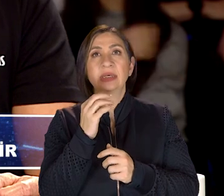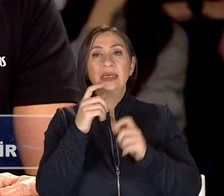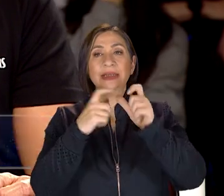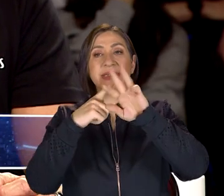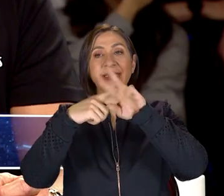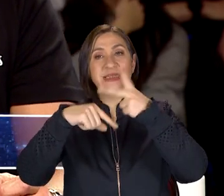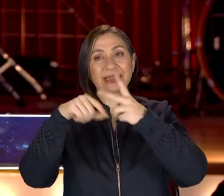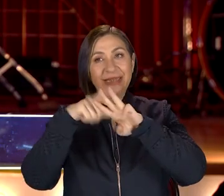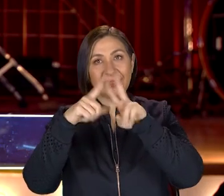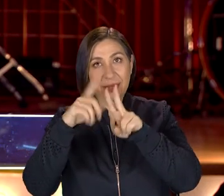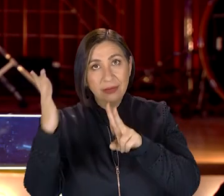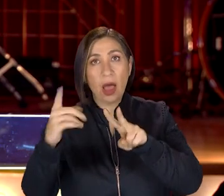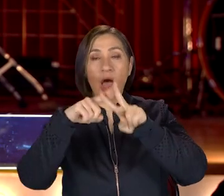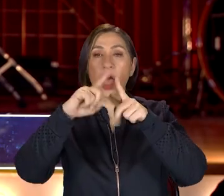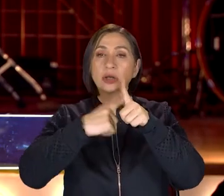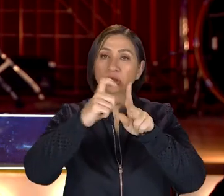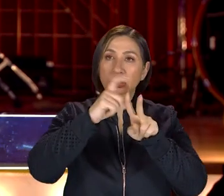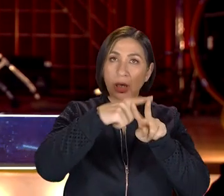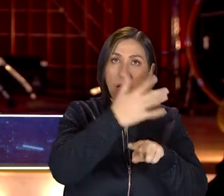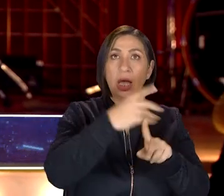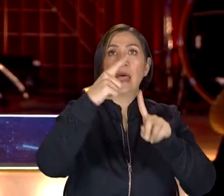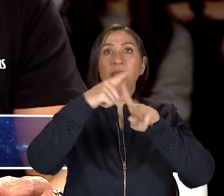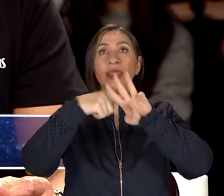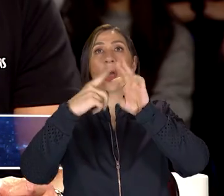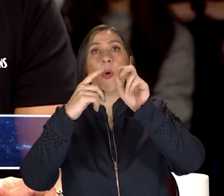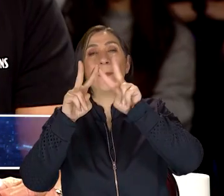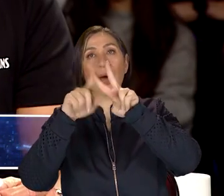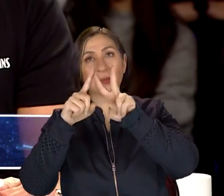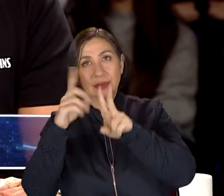Sezen Hanım'dan, Ajda Hanım'dan, Teoman'dan